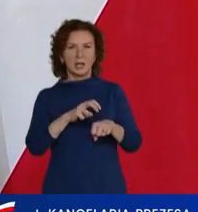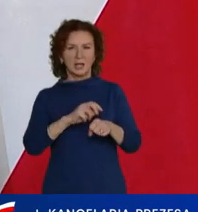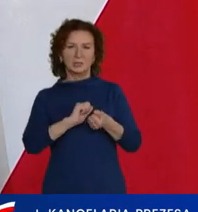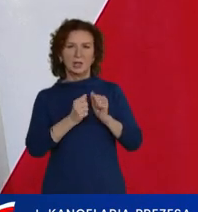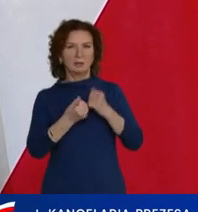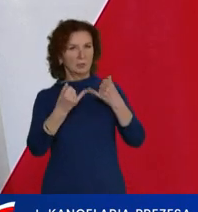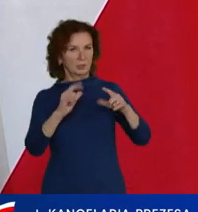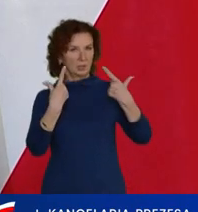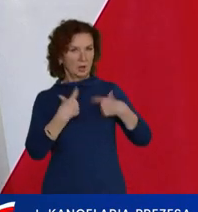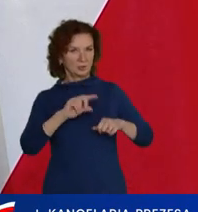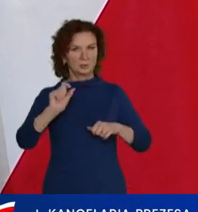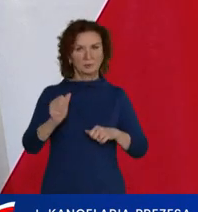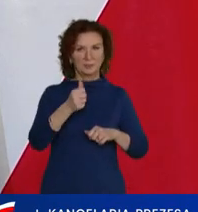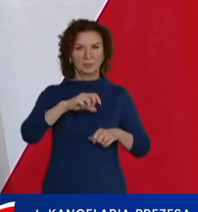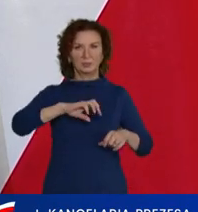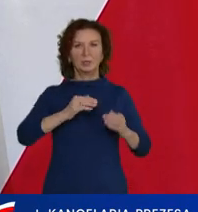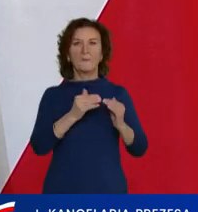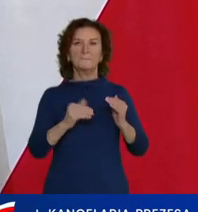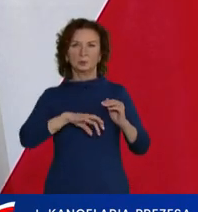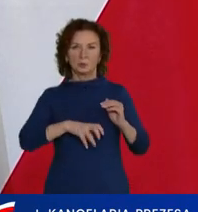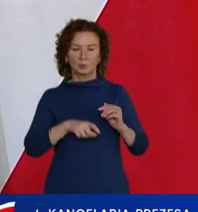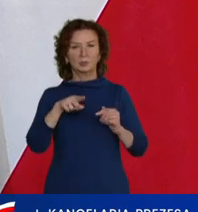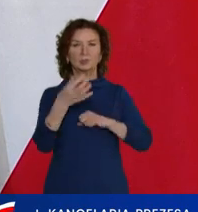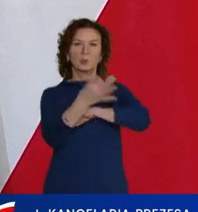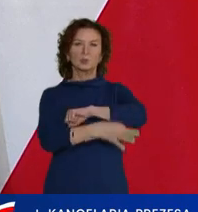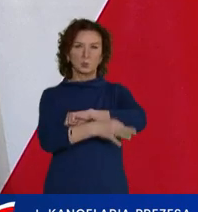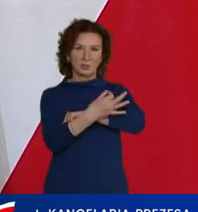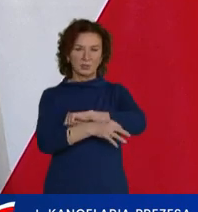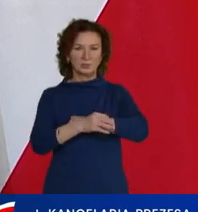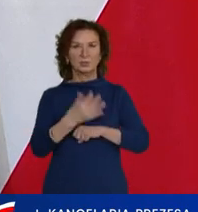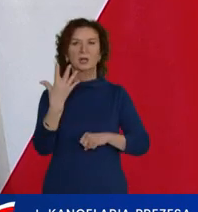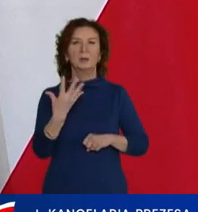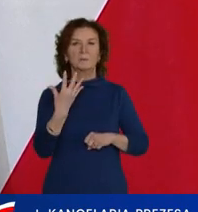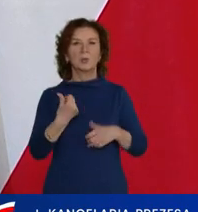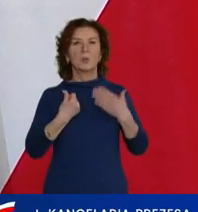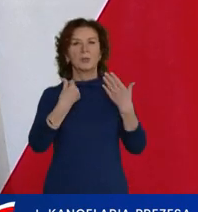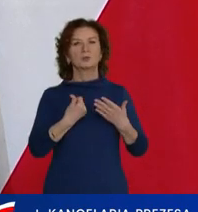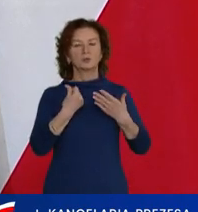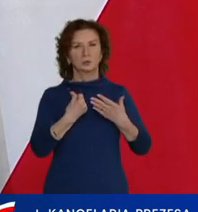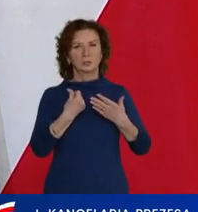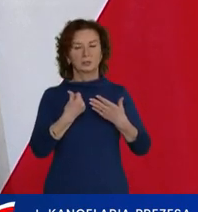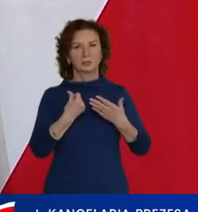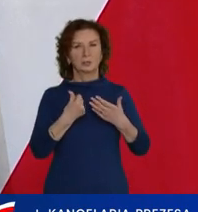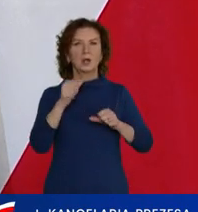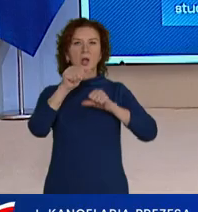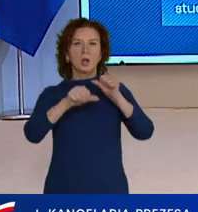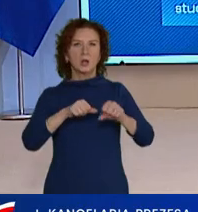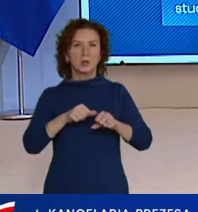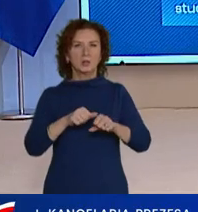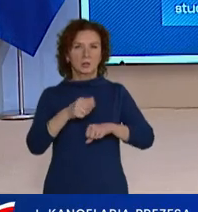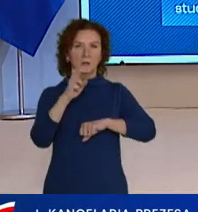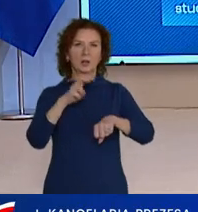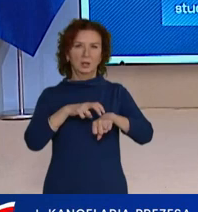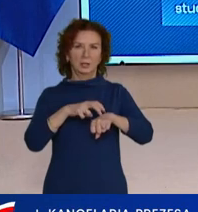pierwszej podgrupy. To są studenci 5. i 6. roku kierunku lekarskiego